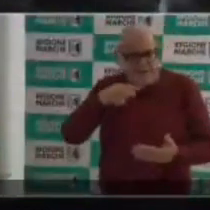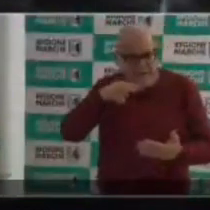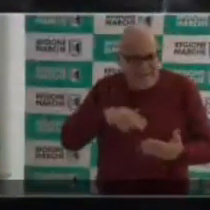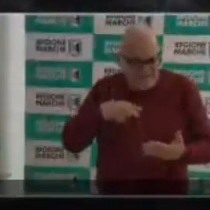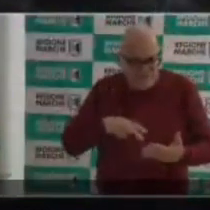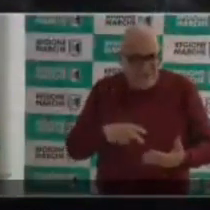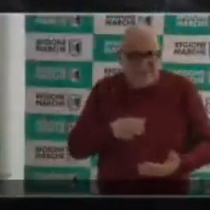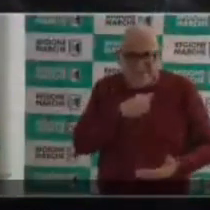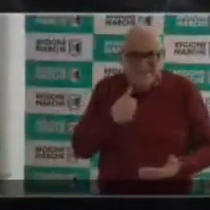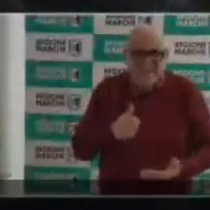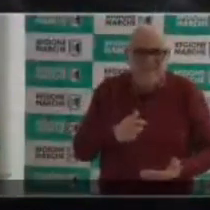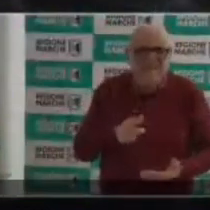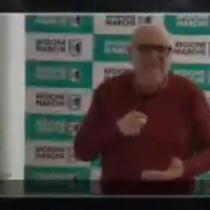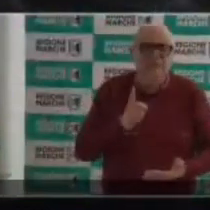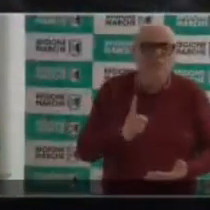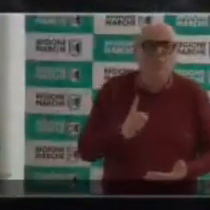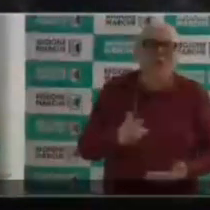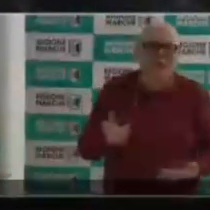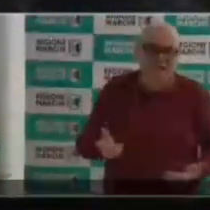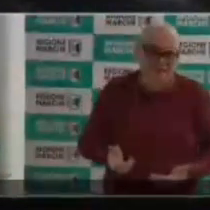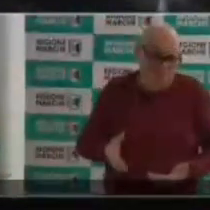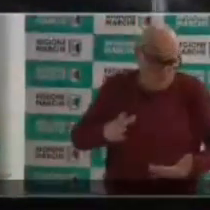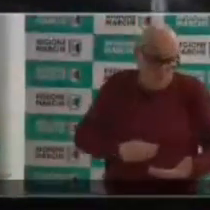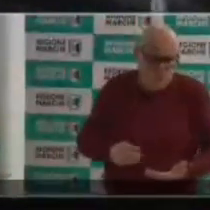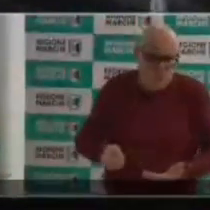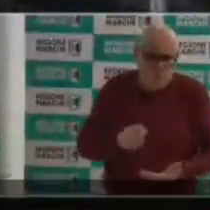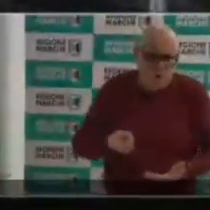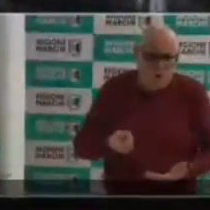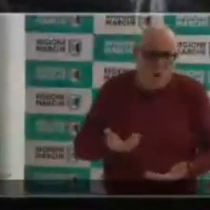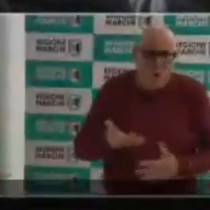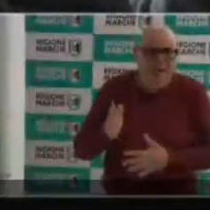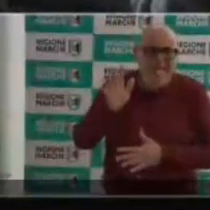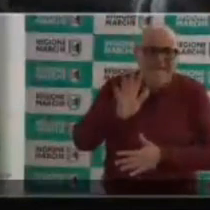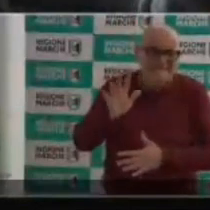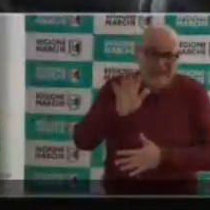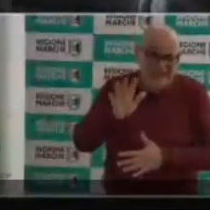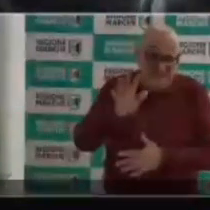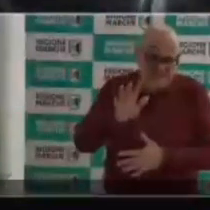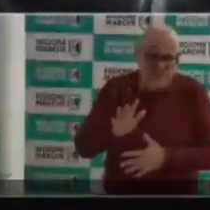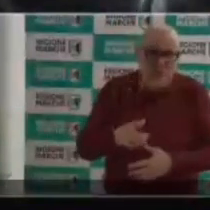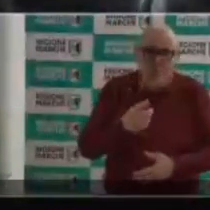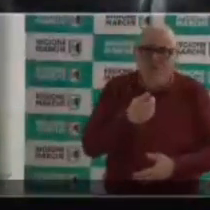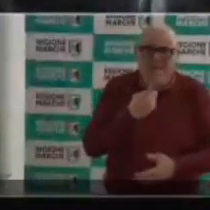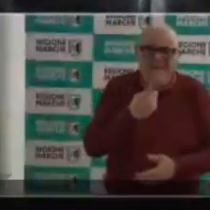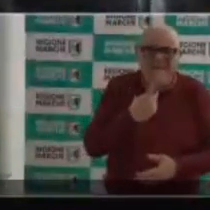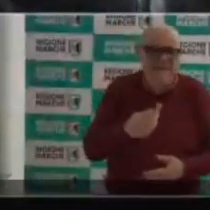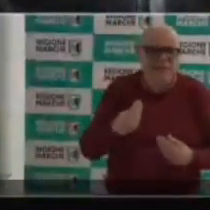quali sono, non tutti. Qualche esempio più gradante, e poi se mi dice quali professionisti entrano in gioco.